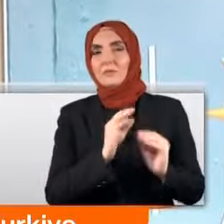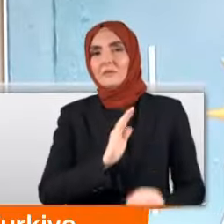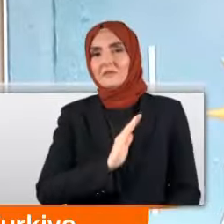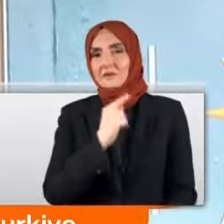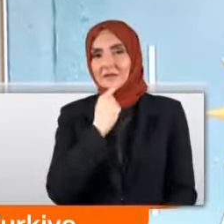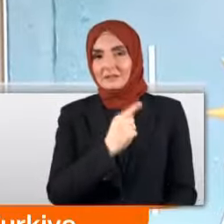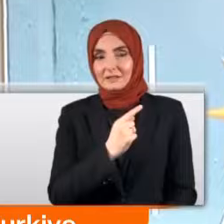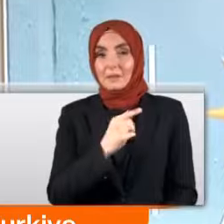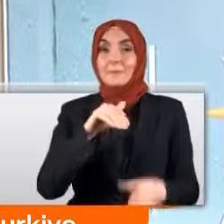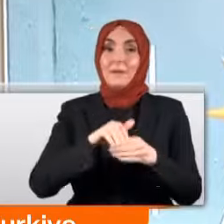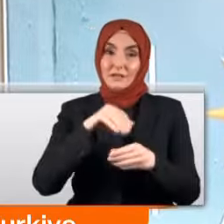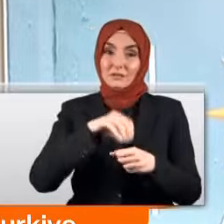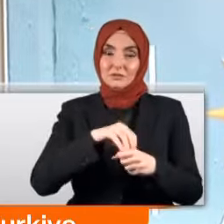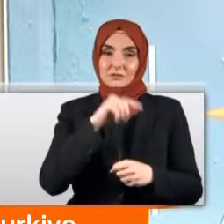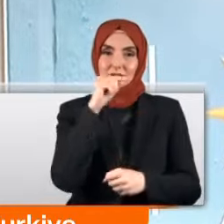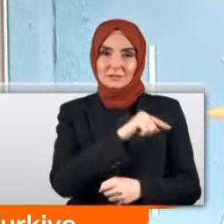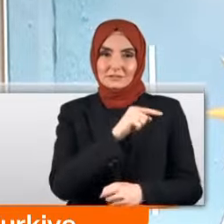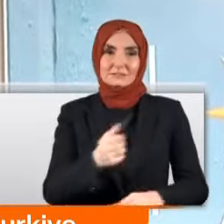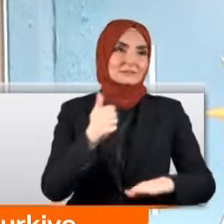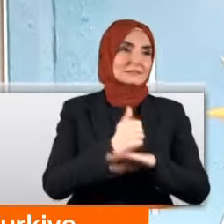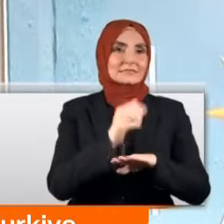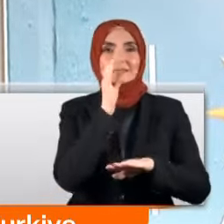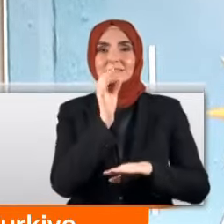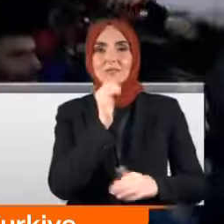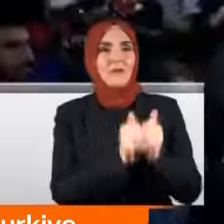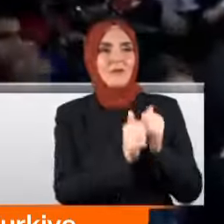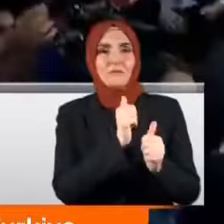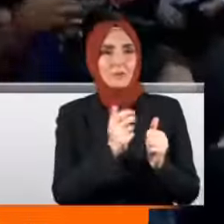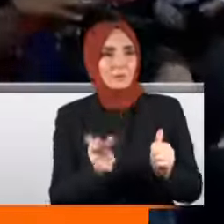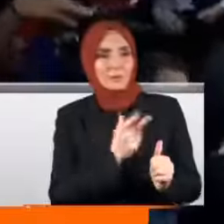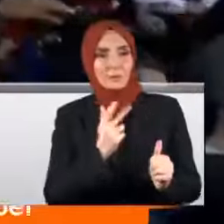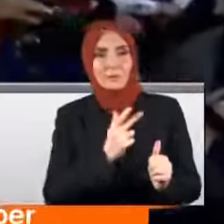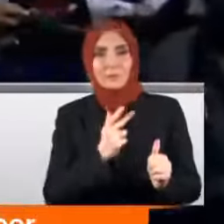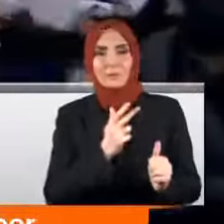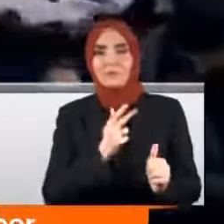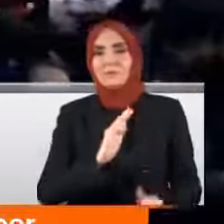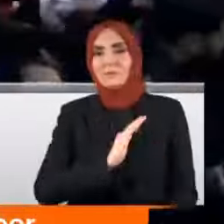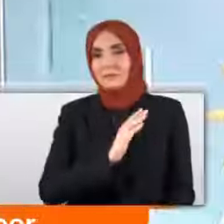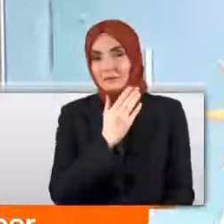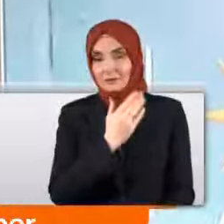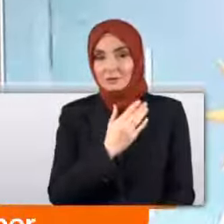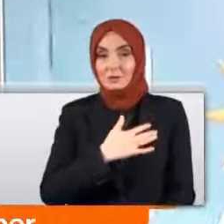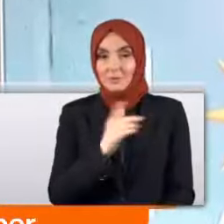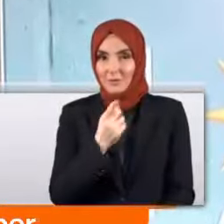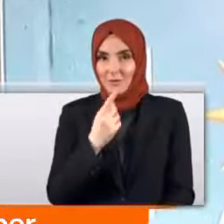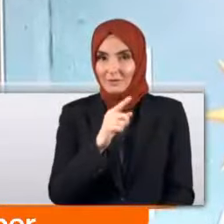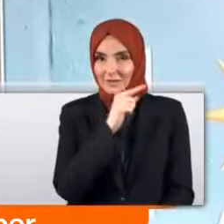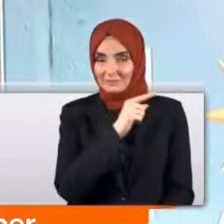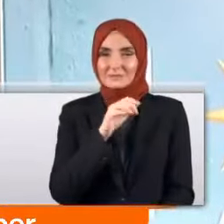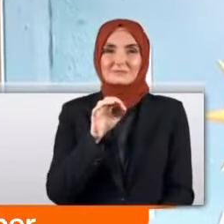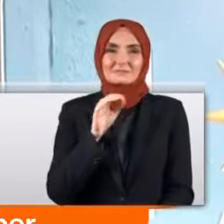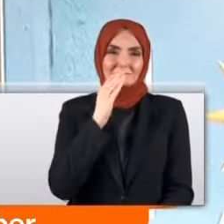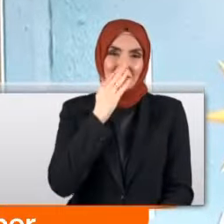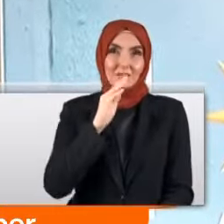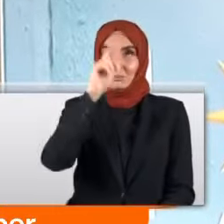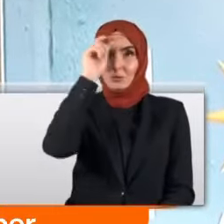iktidar kavgalarından başlarını kaldıramıyorlar. CHP yönetimi sadece bu ülkenin